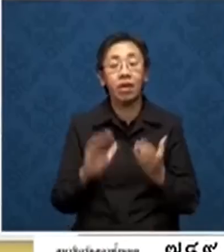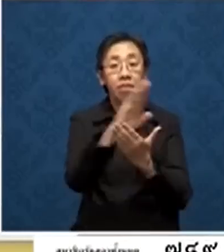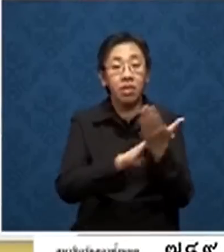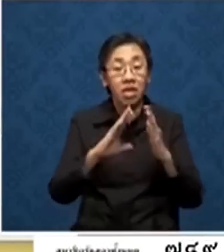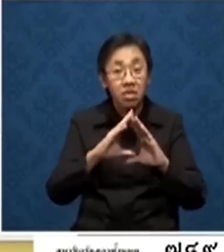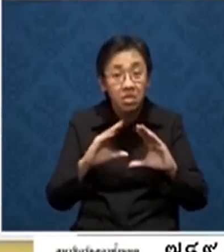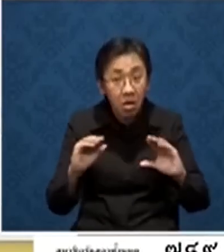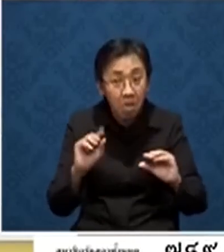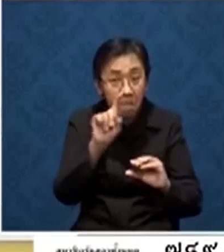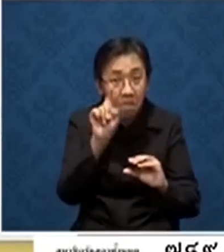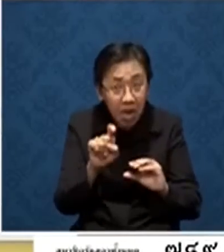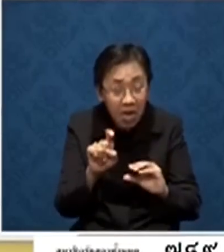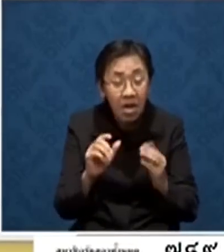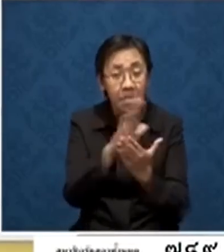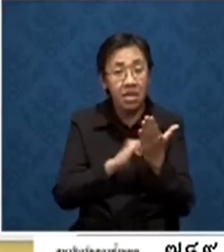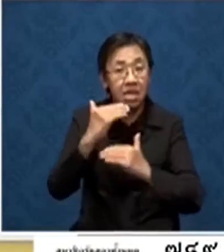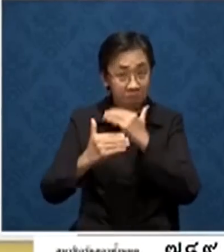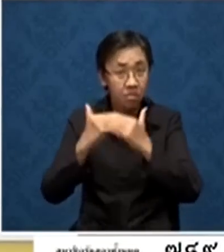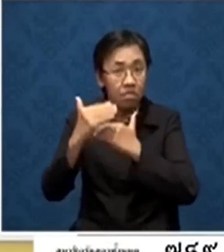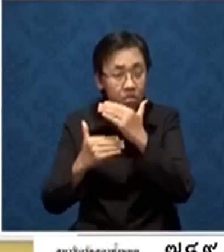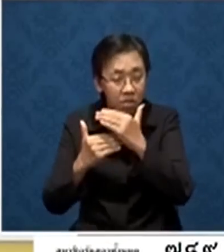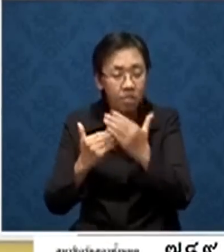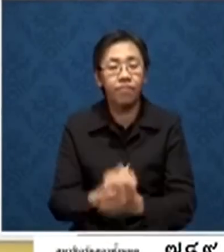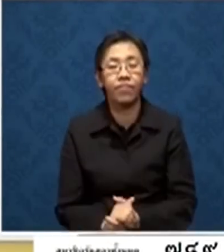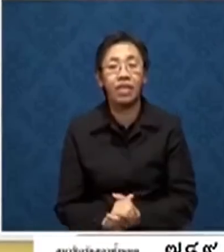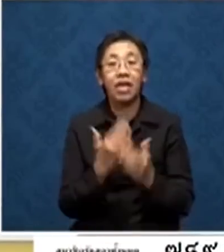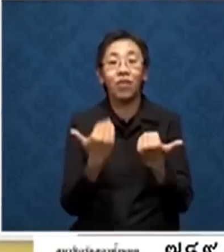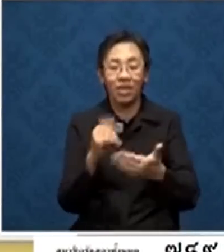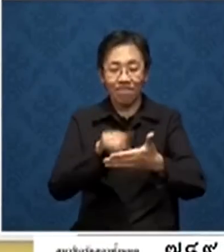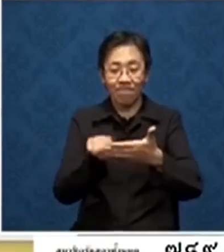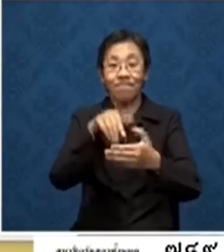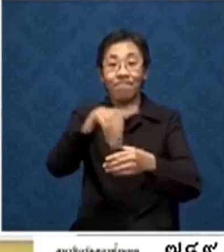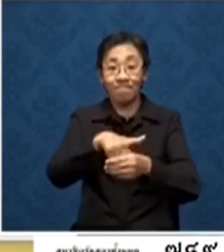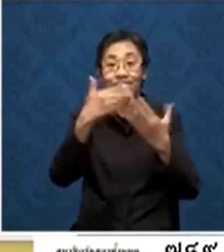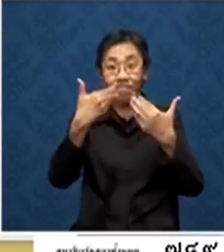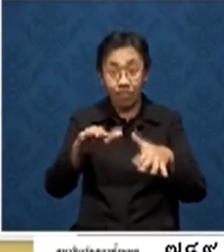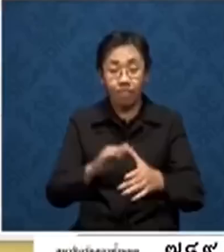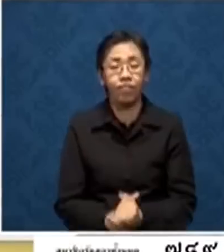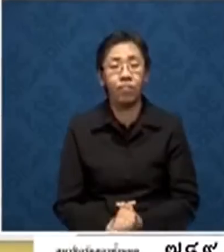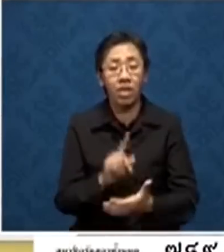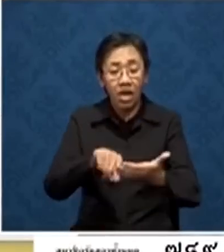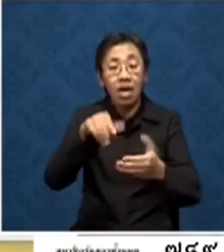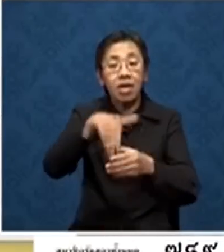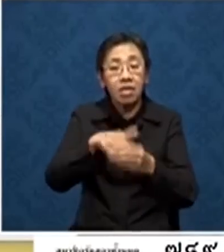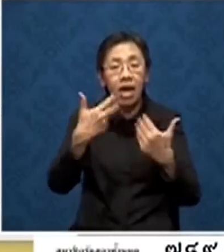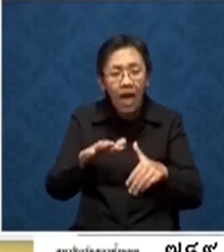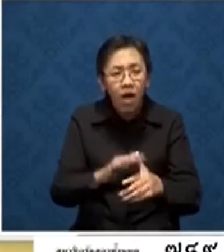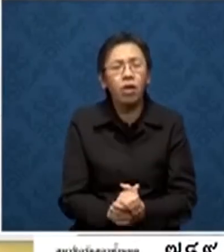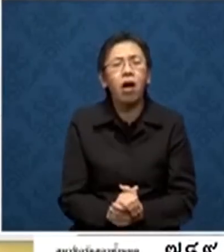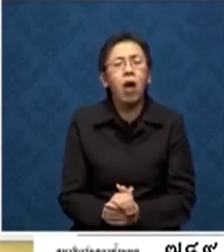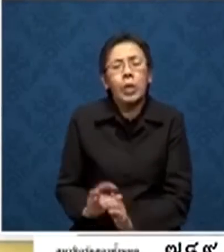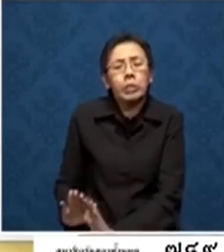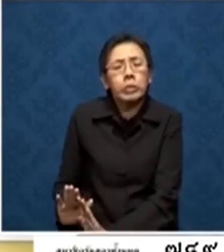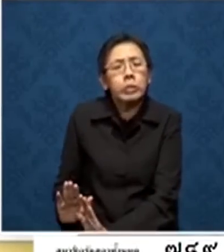จะสงบบ้านเมืองนี้จะเจริญวันนี้ท่านได้รับเลือกตั้งมาแล้วครับท่านเก็บเรื่องนี้ไว้ในกระเป๋าไม่ได้